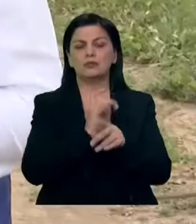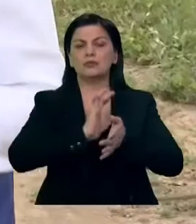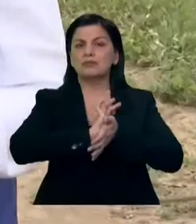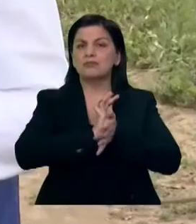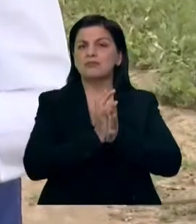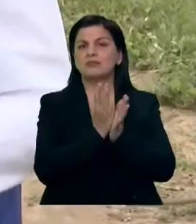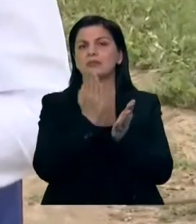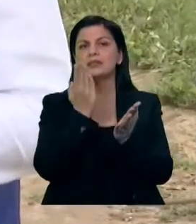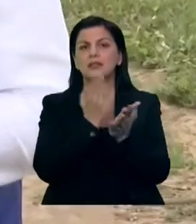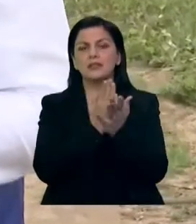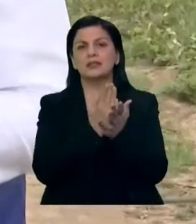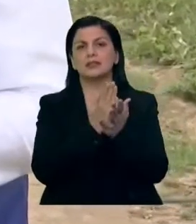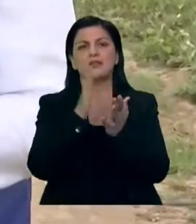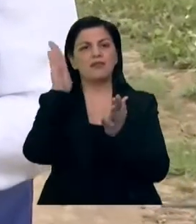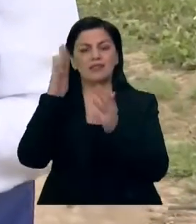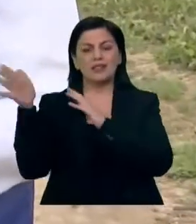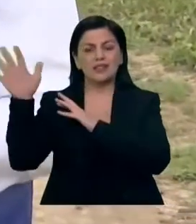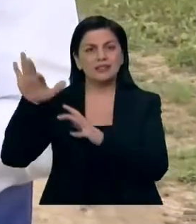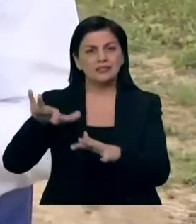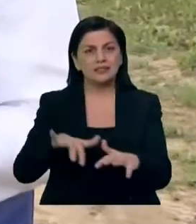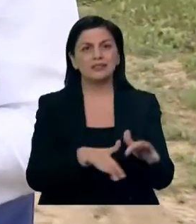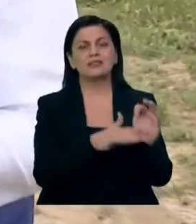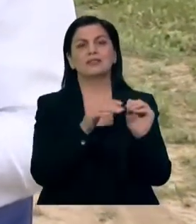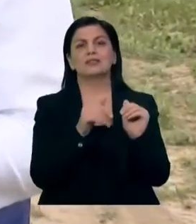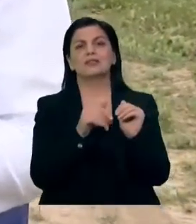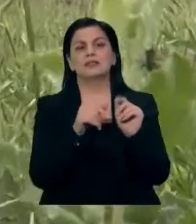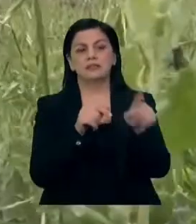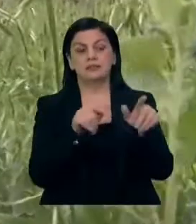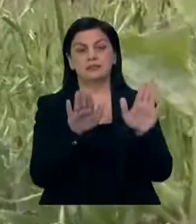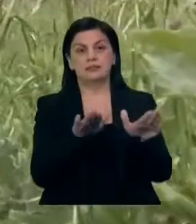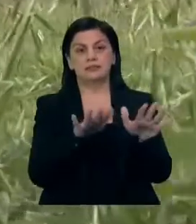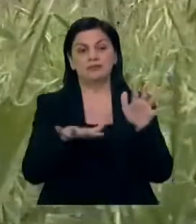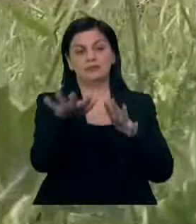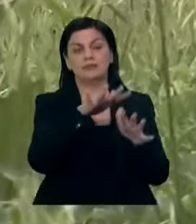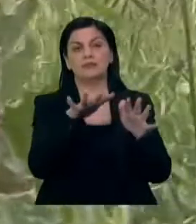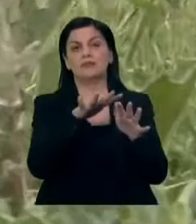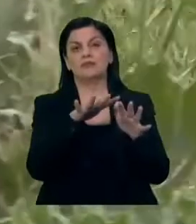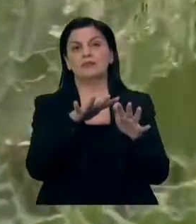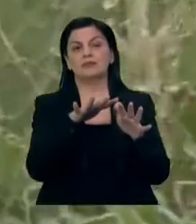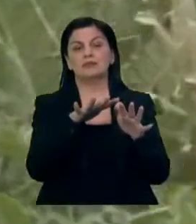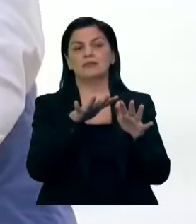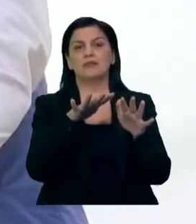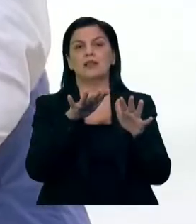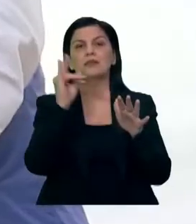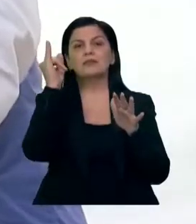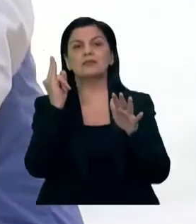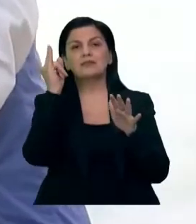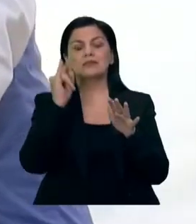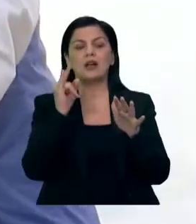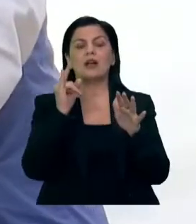şəbəkəsi, hidroloji şəbəkəsi mövcuddur və burada biz eyni zamanda hidroloji məntəqələrinin bərpasını